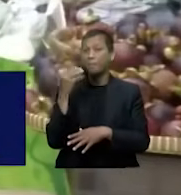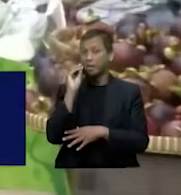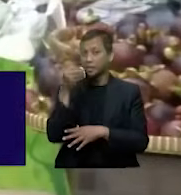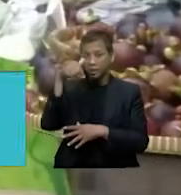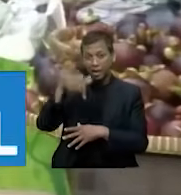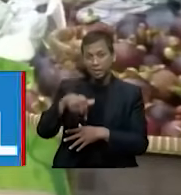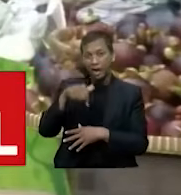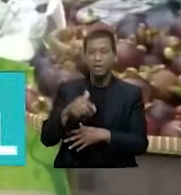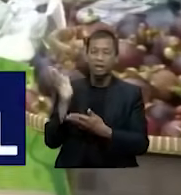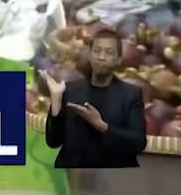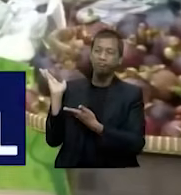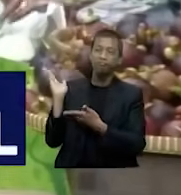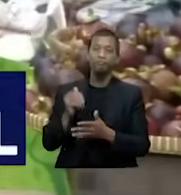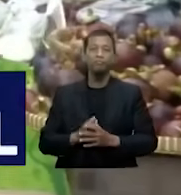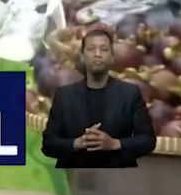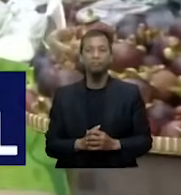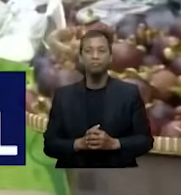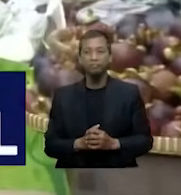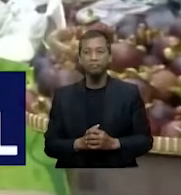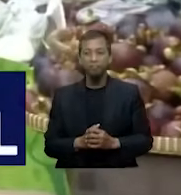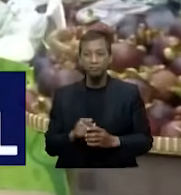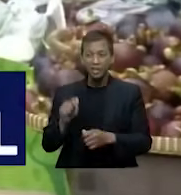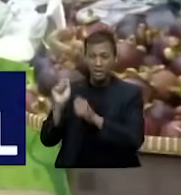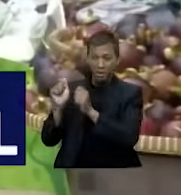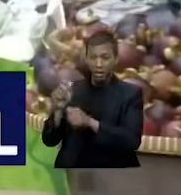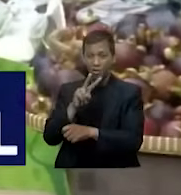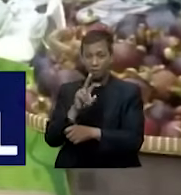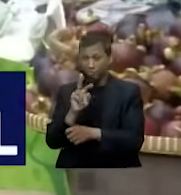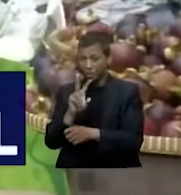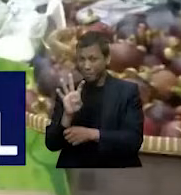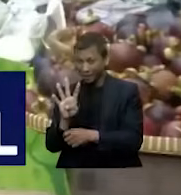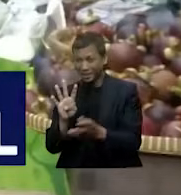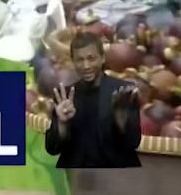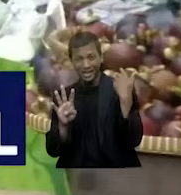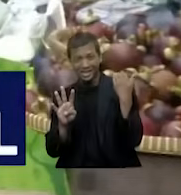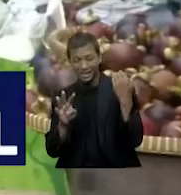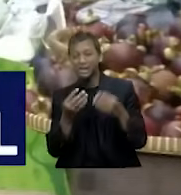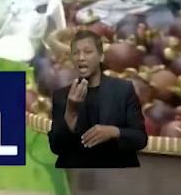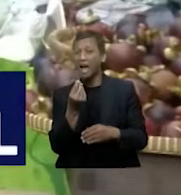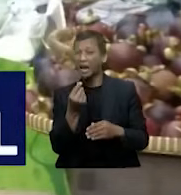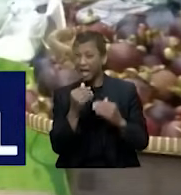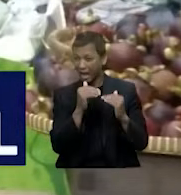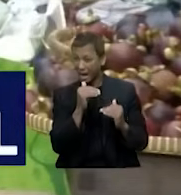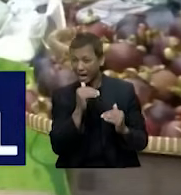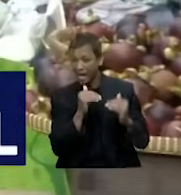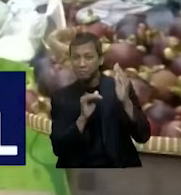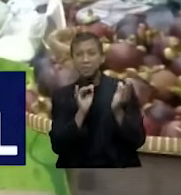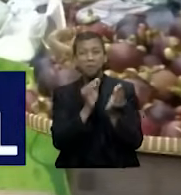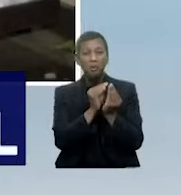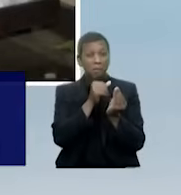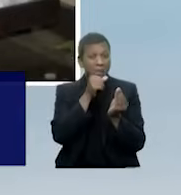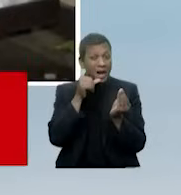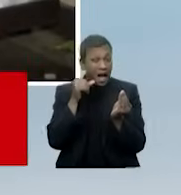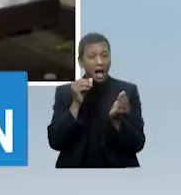Pemirsa, pasca lebaran 2024, harga sejumlah komoditas pangan mengalami kenaikan seperti bawang putih, bawang merah, dan juga bawang